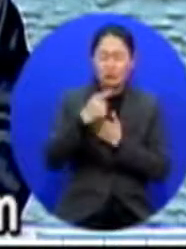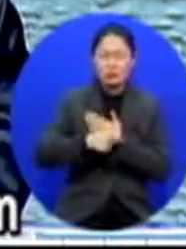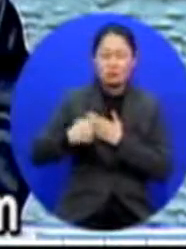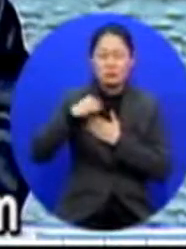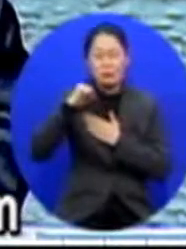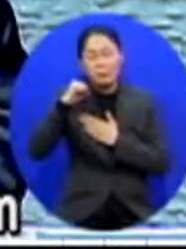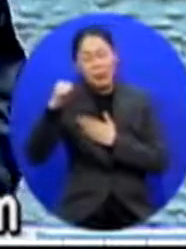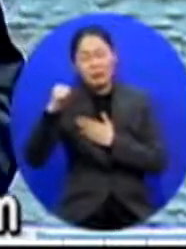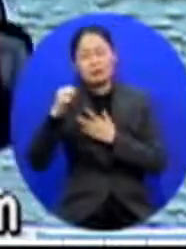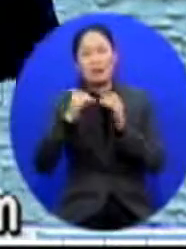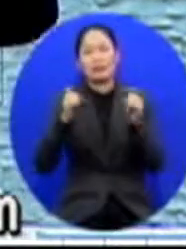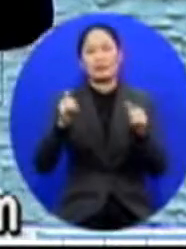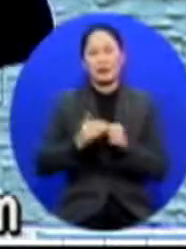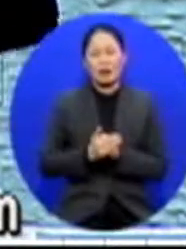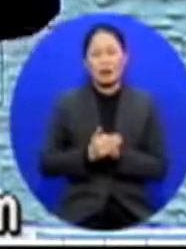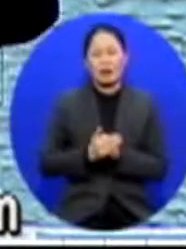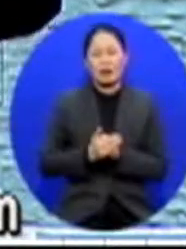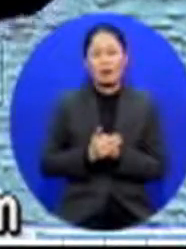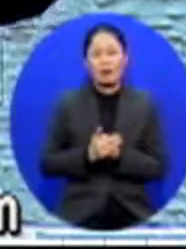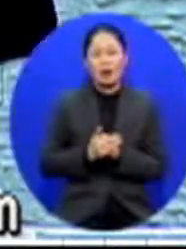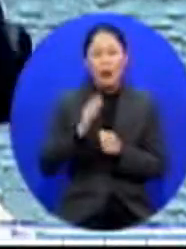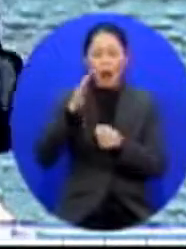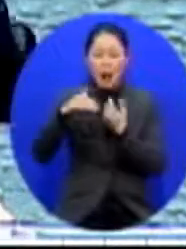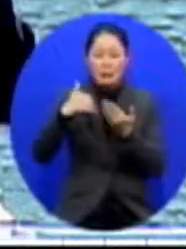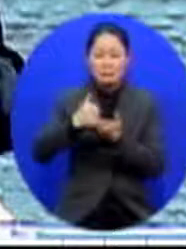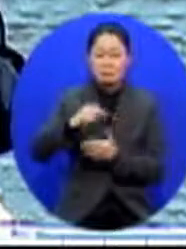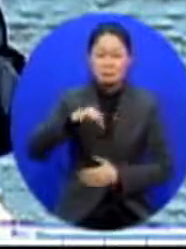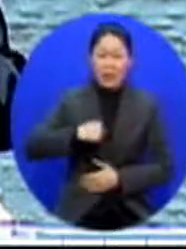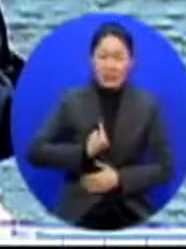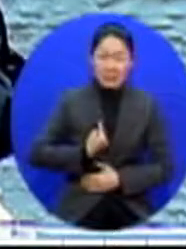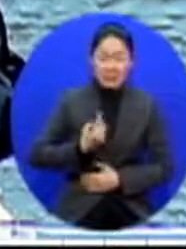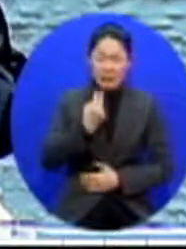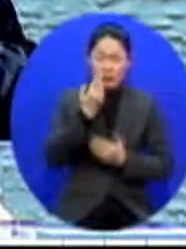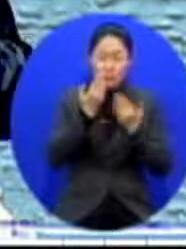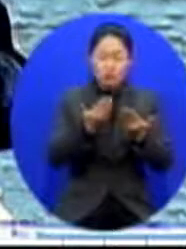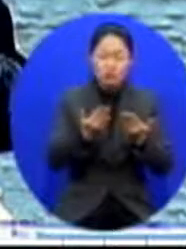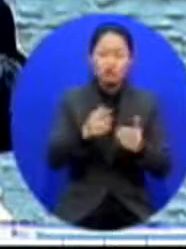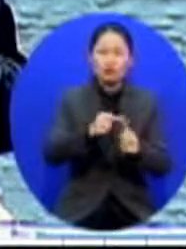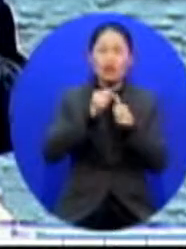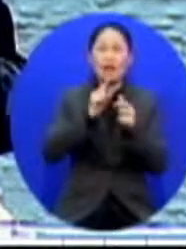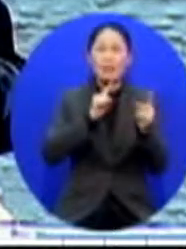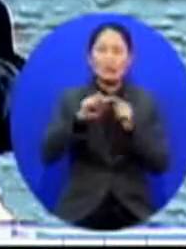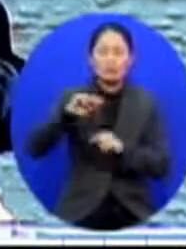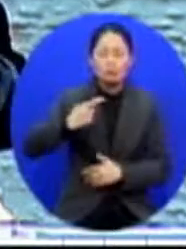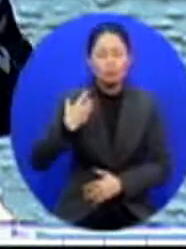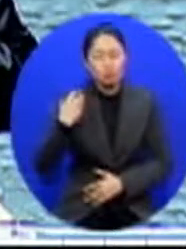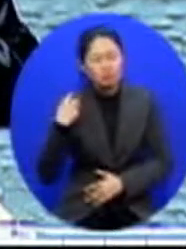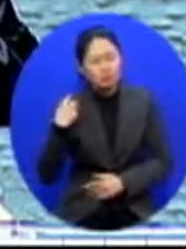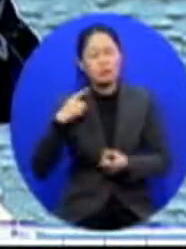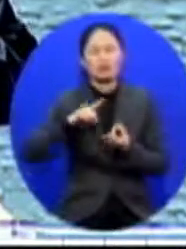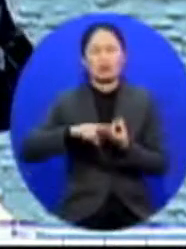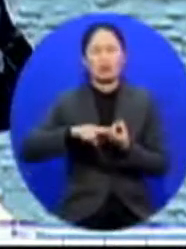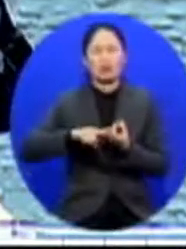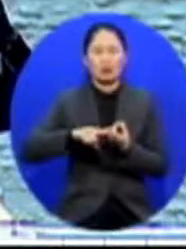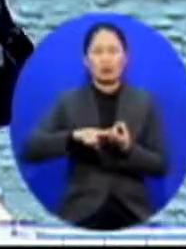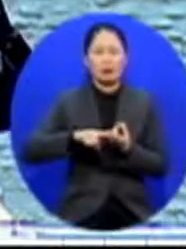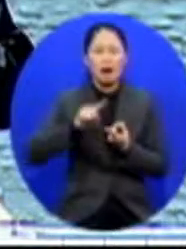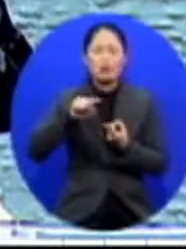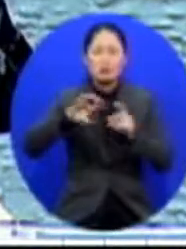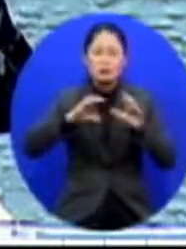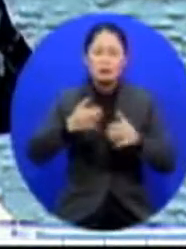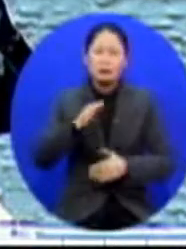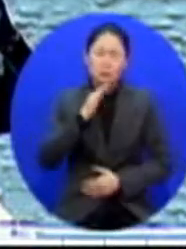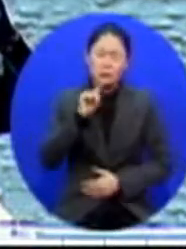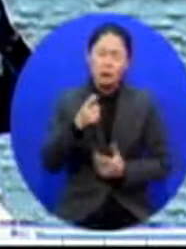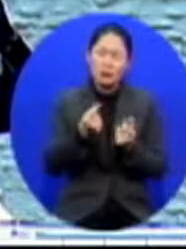사람입니다 그러니까 하나님의 자기를 살리는 구원의 말씀 조차도 부담스럽게 느껴지는 세상에 이 보사 기가